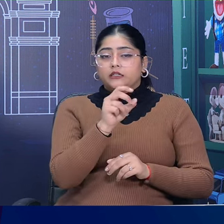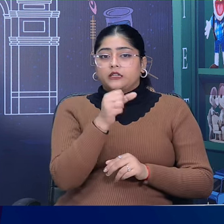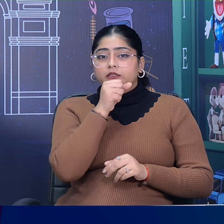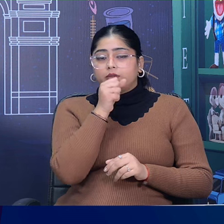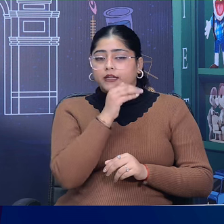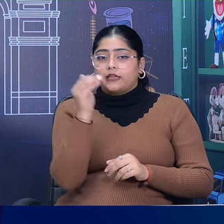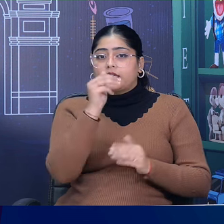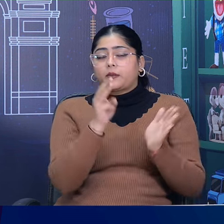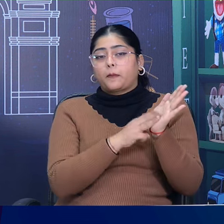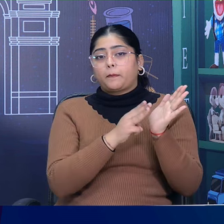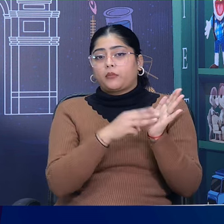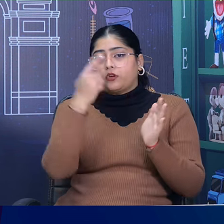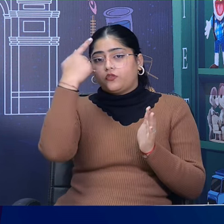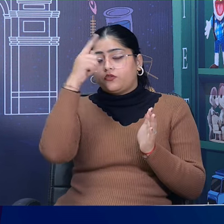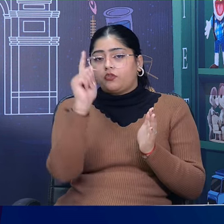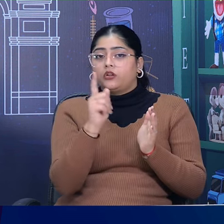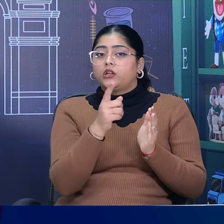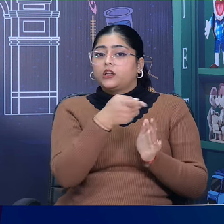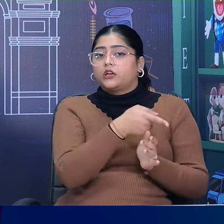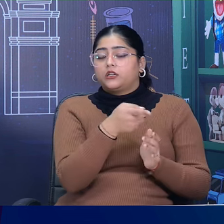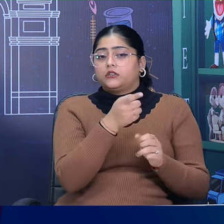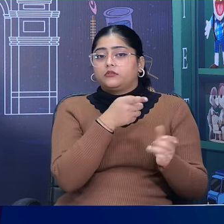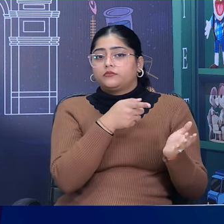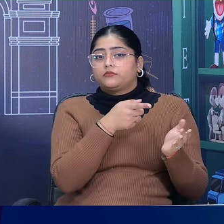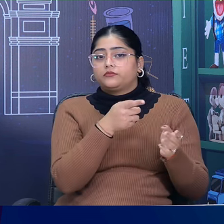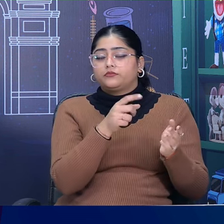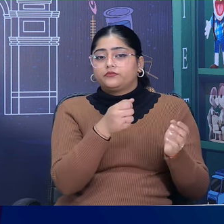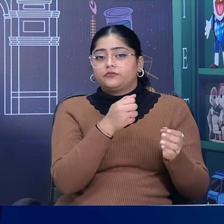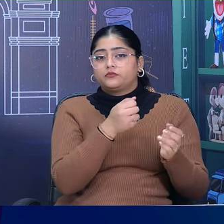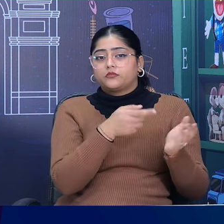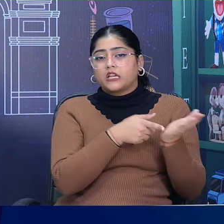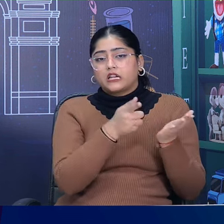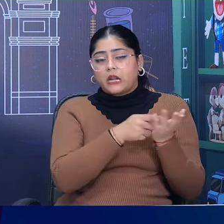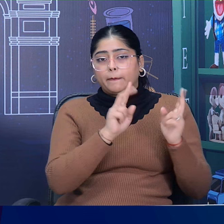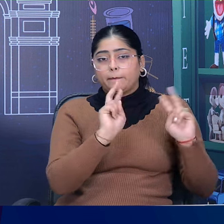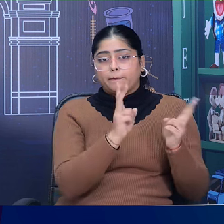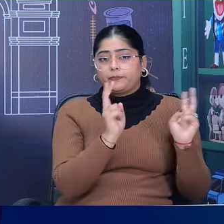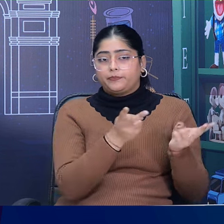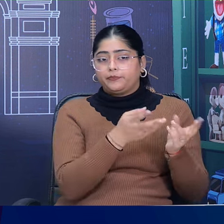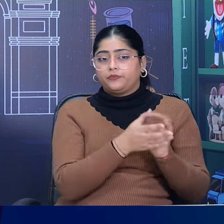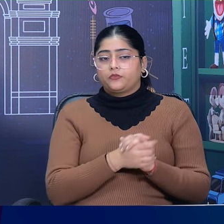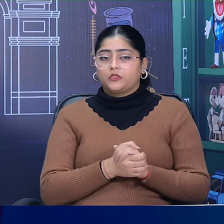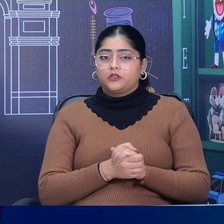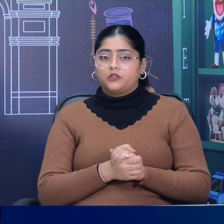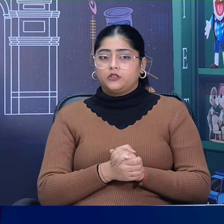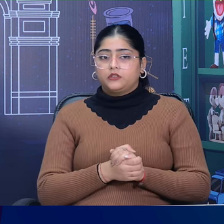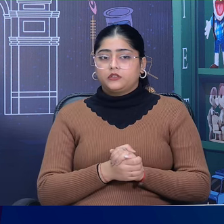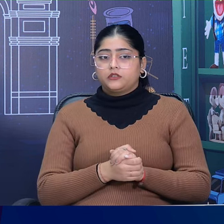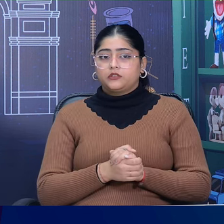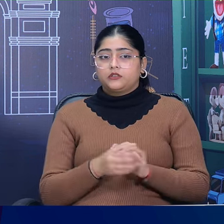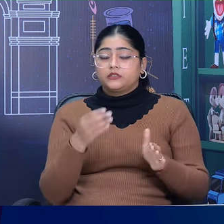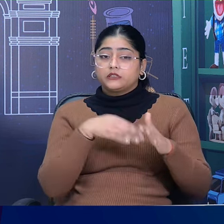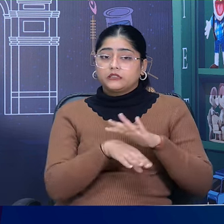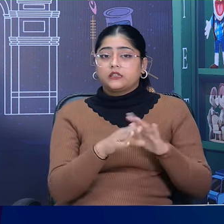है और ग्राम को गांव को हम ब्लॉक में डिवाइड कर देंगे ताकि छोटे-छोटे ब्लॉक छोटे-छोटे मेंबरों को चुना जा सके इसमें से